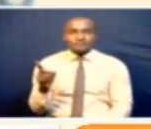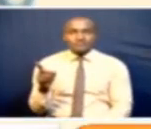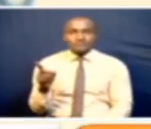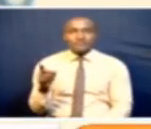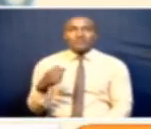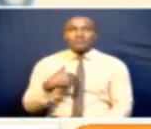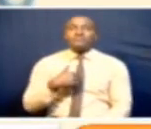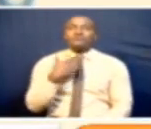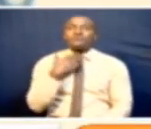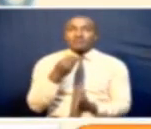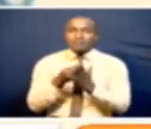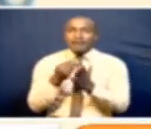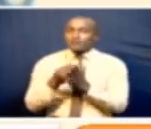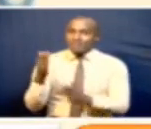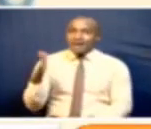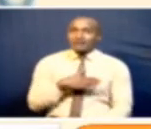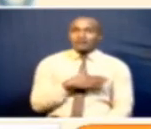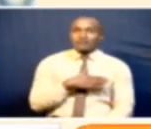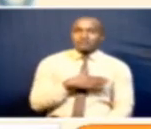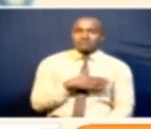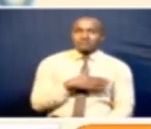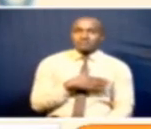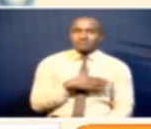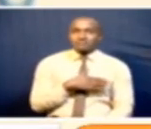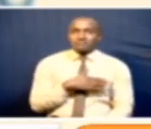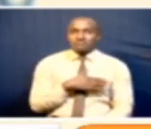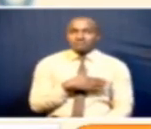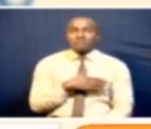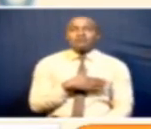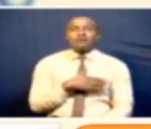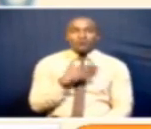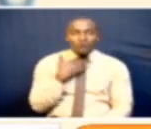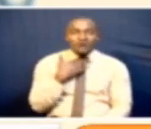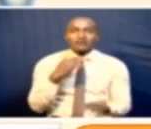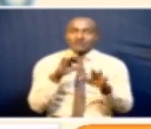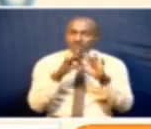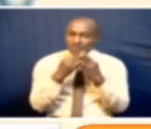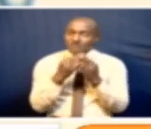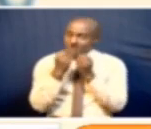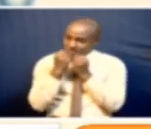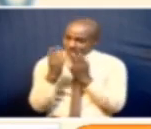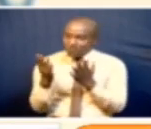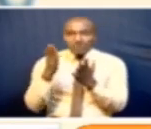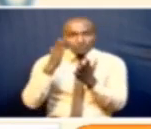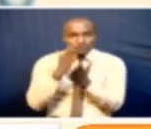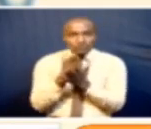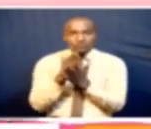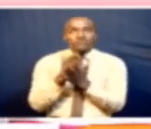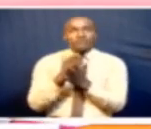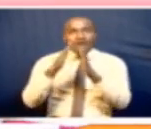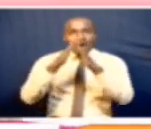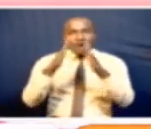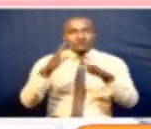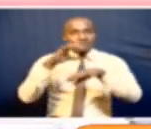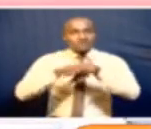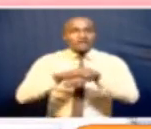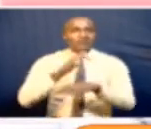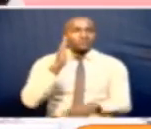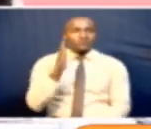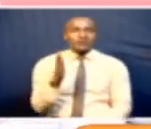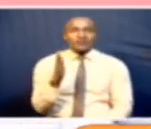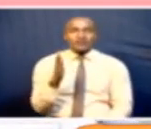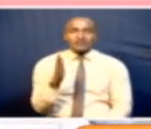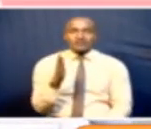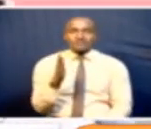restored. I would like to be able to guarantee my family that they have a roof over their heads. All we want to do is